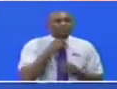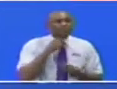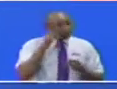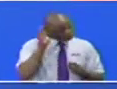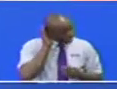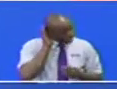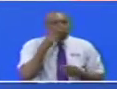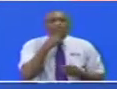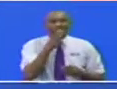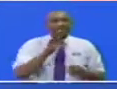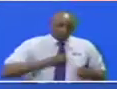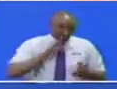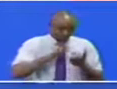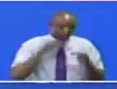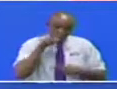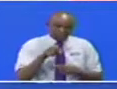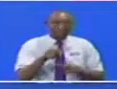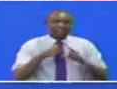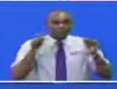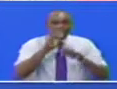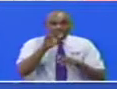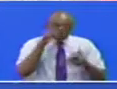kwa wanawake siku hii ya leo.